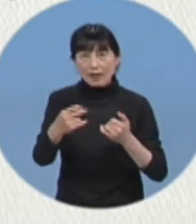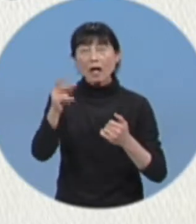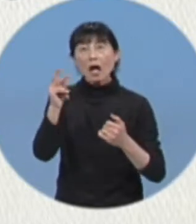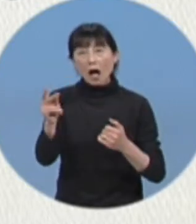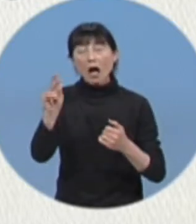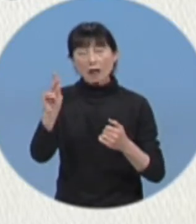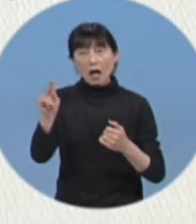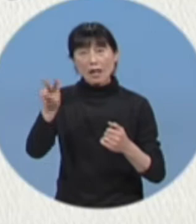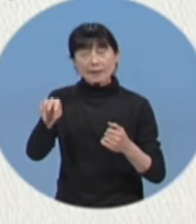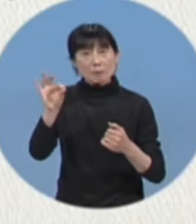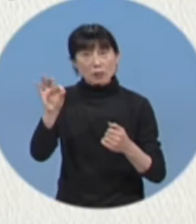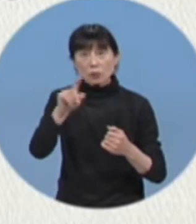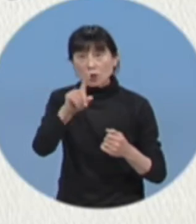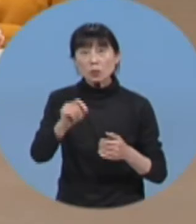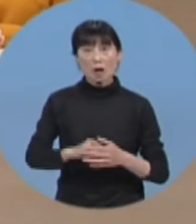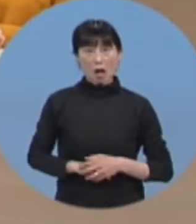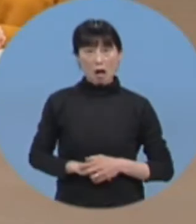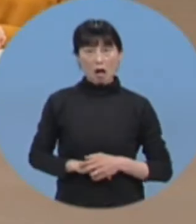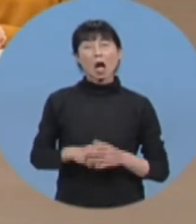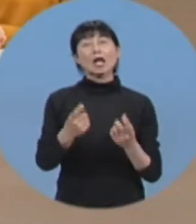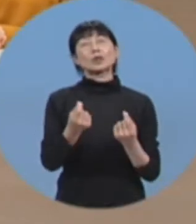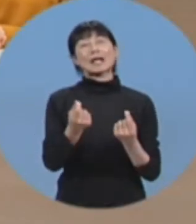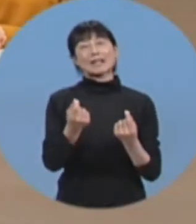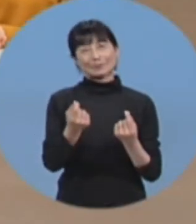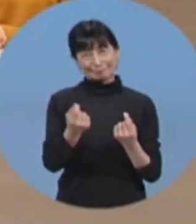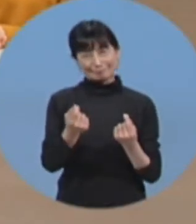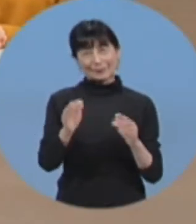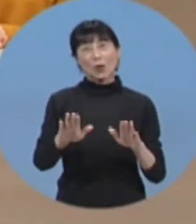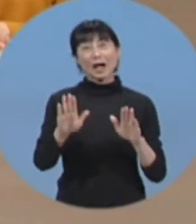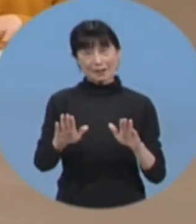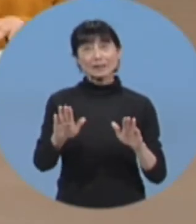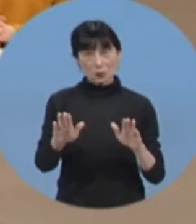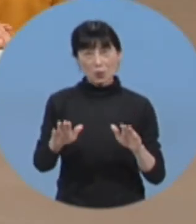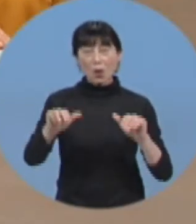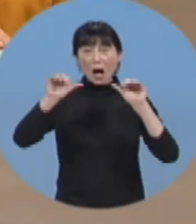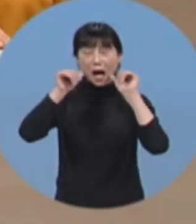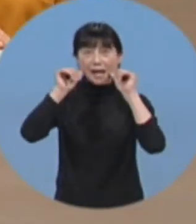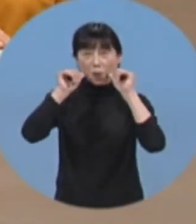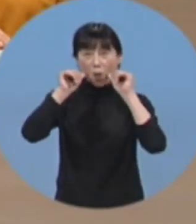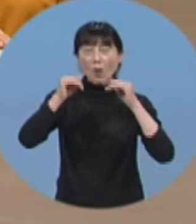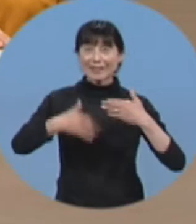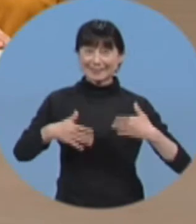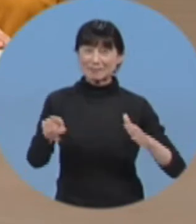目とも呼ばれているんですよね。 そうなんです。今回はそのアナゴを楽しんできました